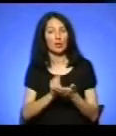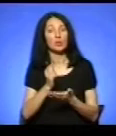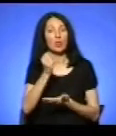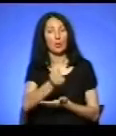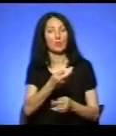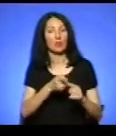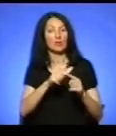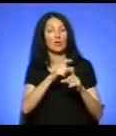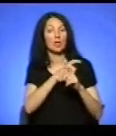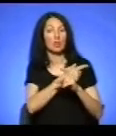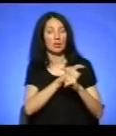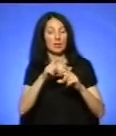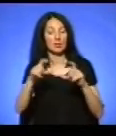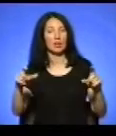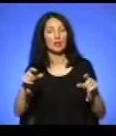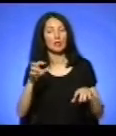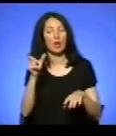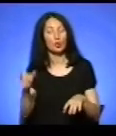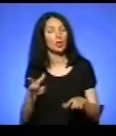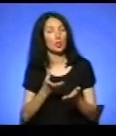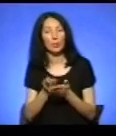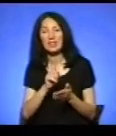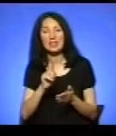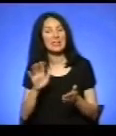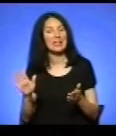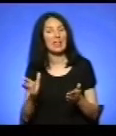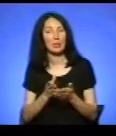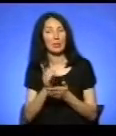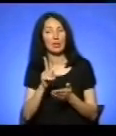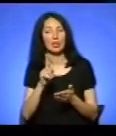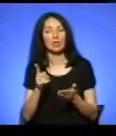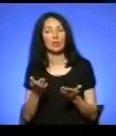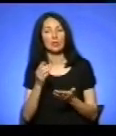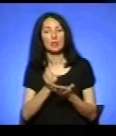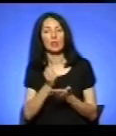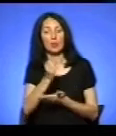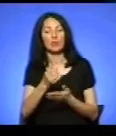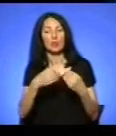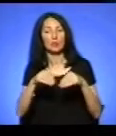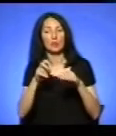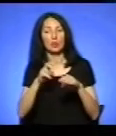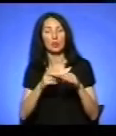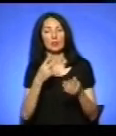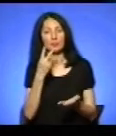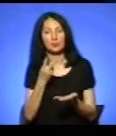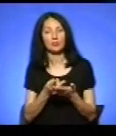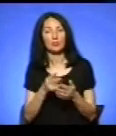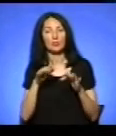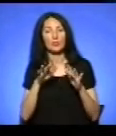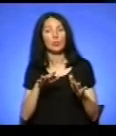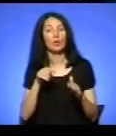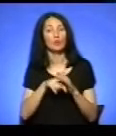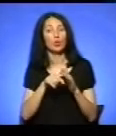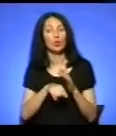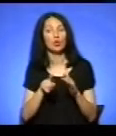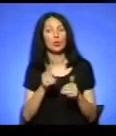цих закладах пацієнт платить чи не платить, якщо за направленням сімейного лікаря? Дивіться, справа в тому,